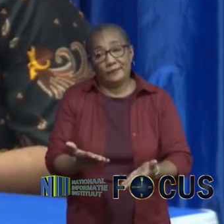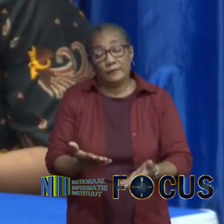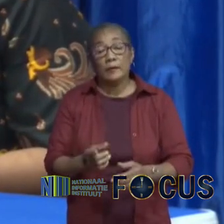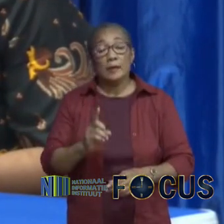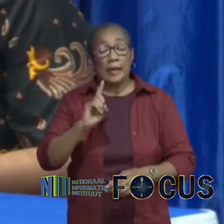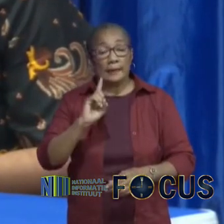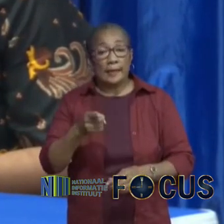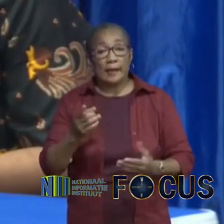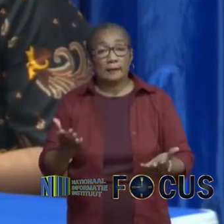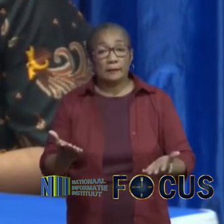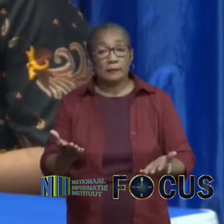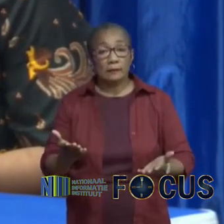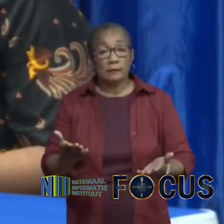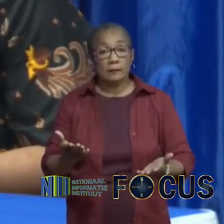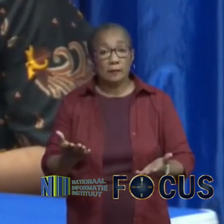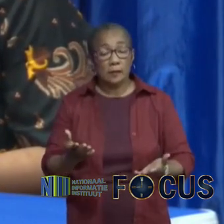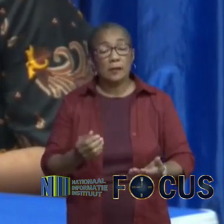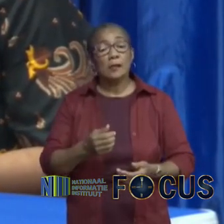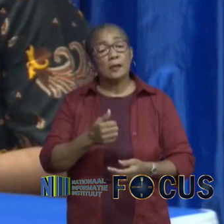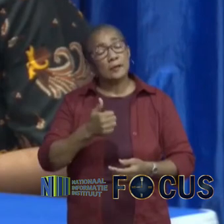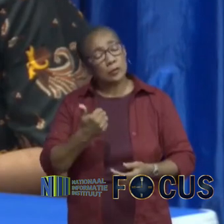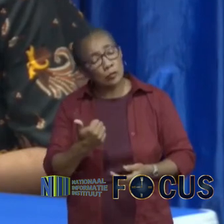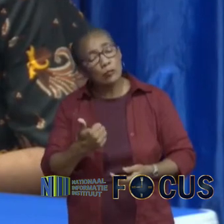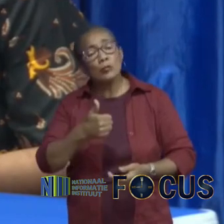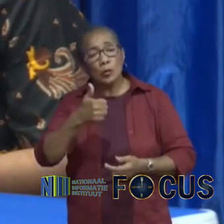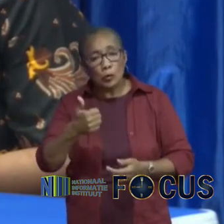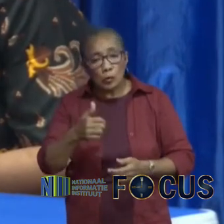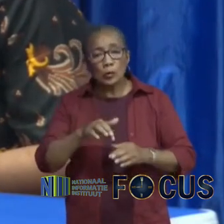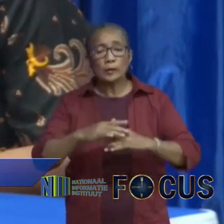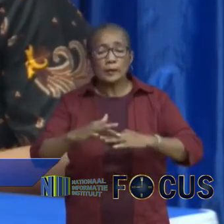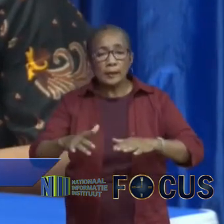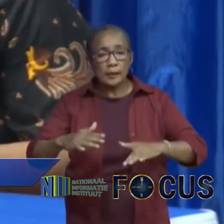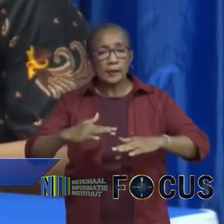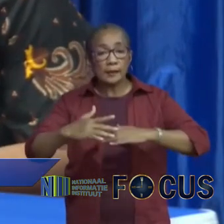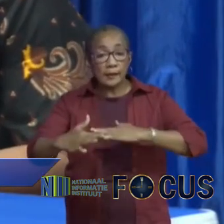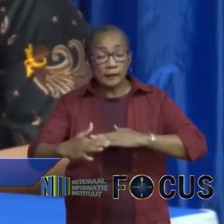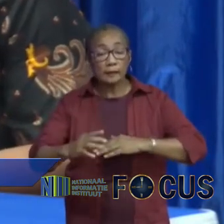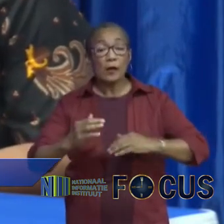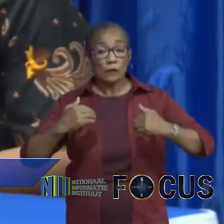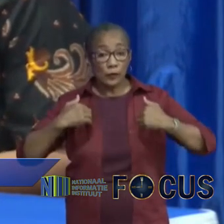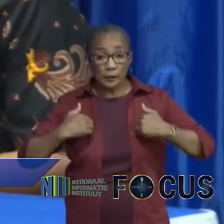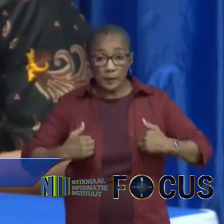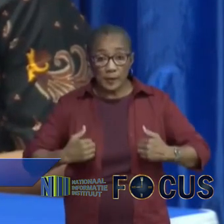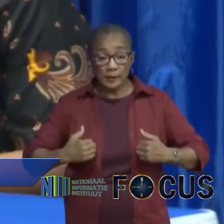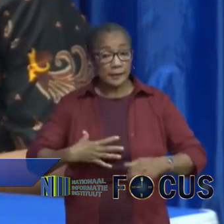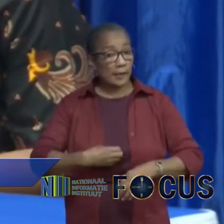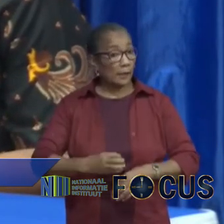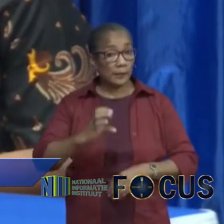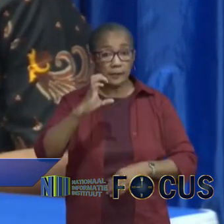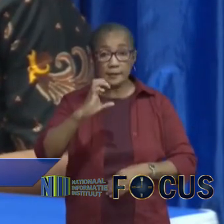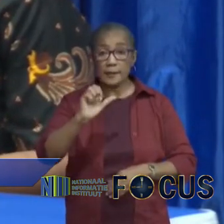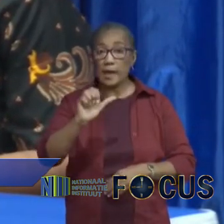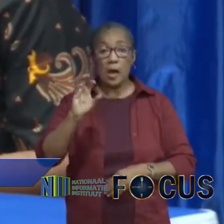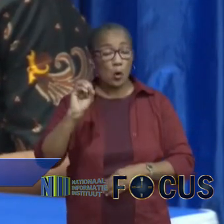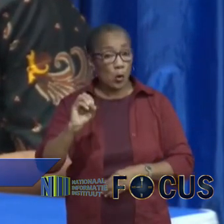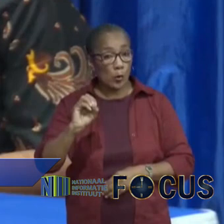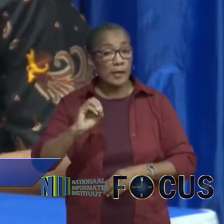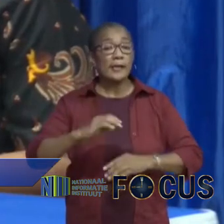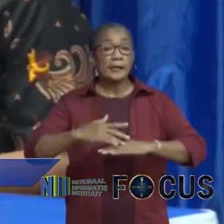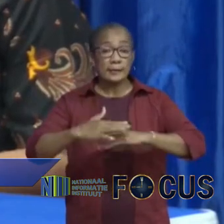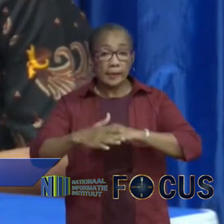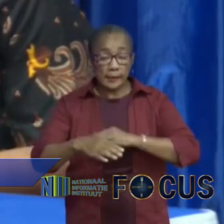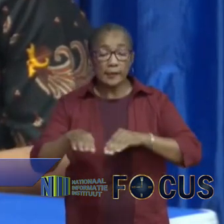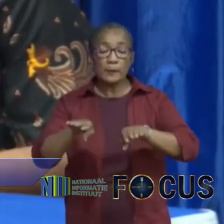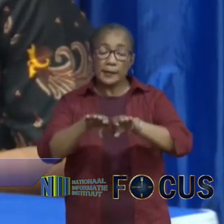Dat is zonder meer geregeld bij voor degenen die geen CAO hebben, is dat geregeld bij de